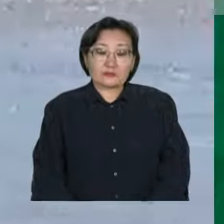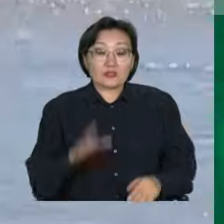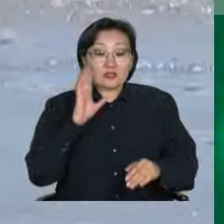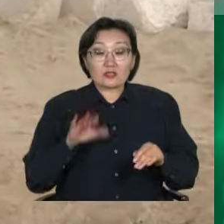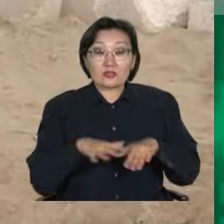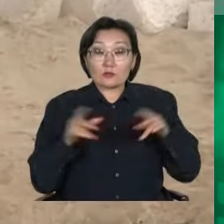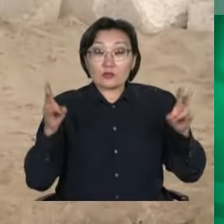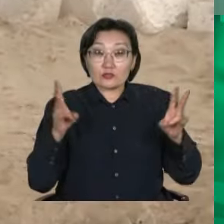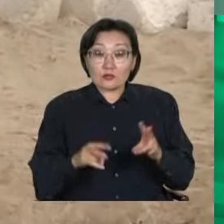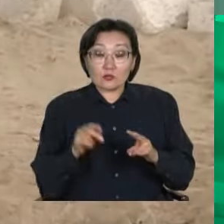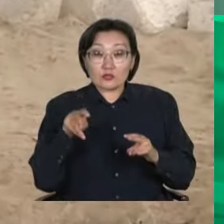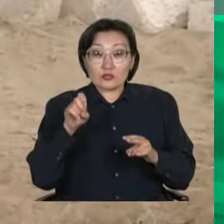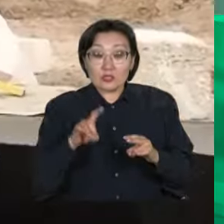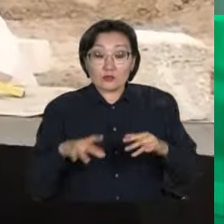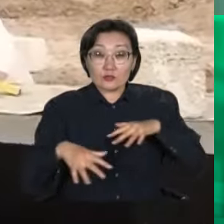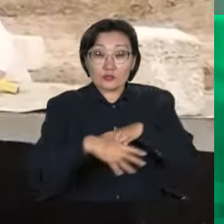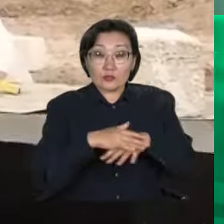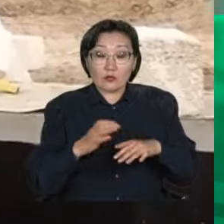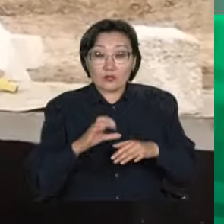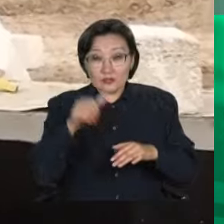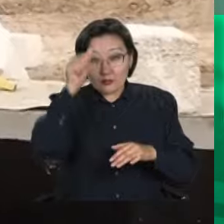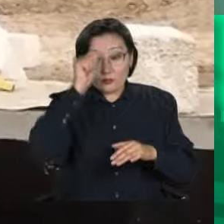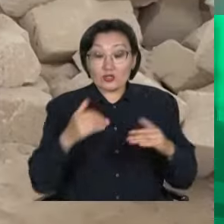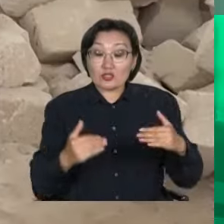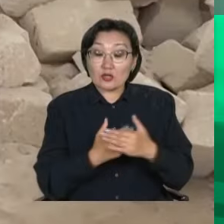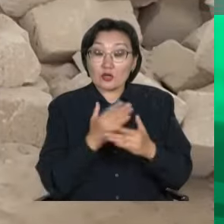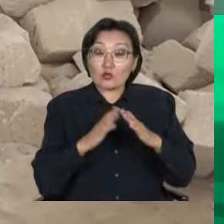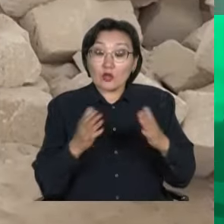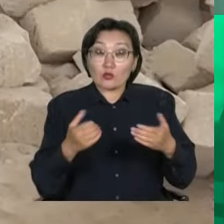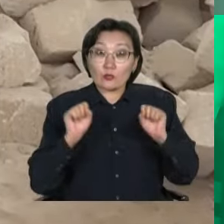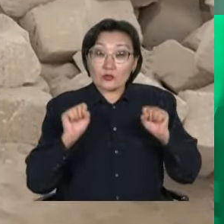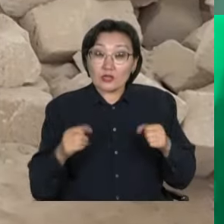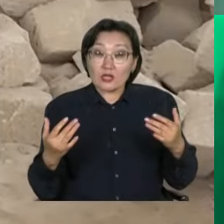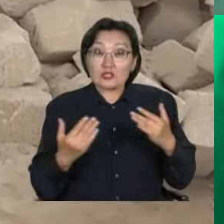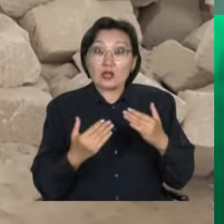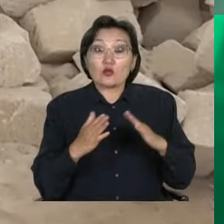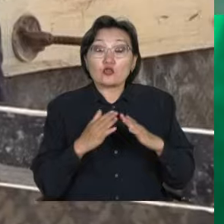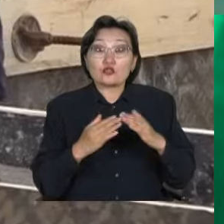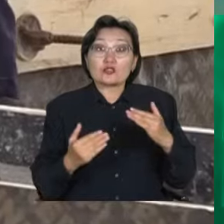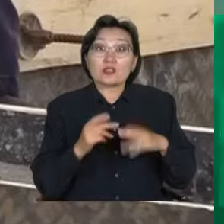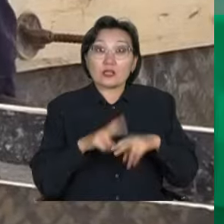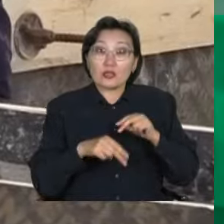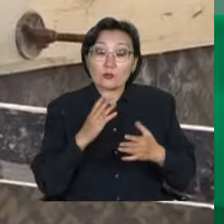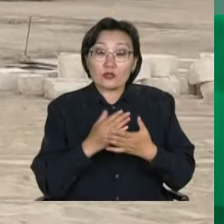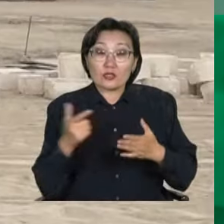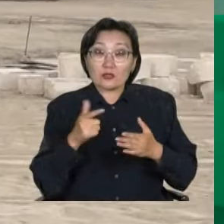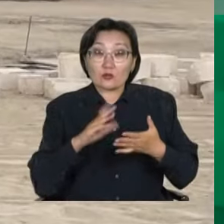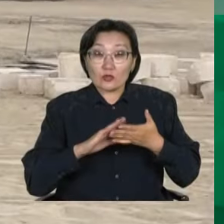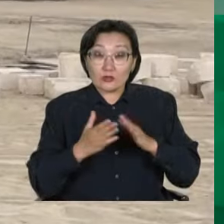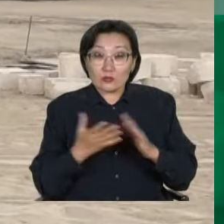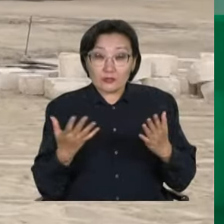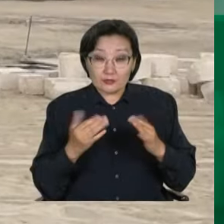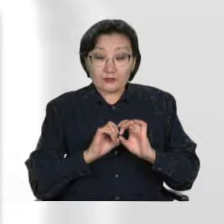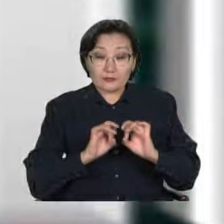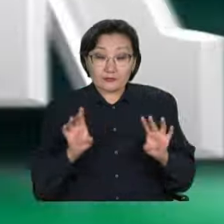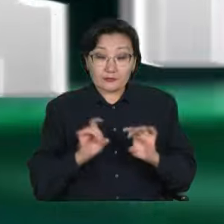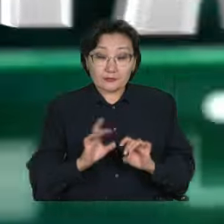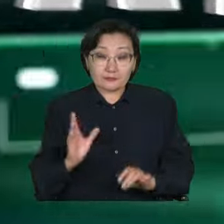Тасқыннан зардап шеккен құлсарлықтар қыркүйекте қоныс тойын тойлайды. Қанша баспана салынып жатыр? Атыраудағы ахуал сәлден соң.